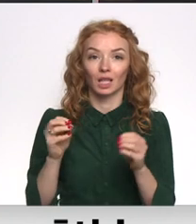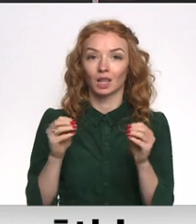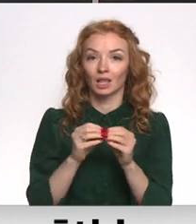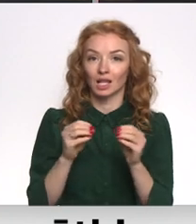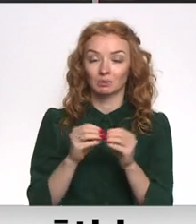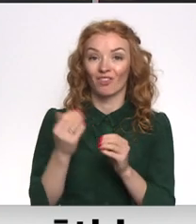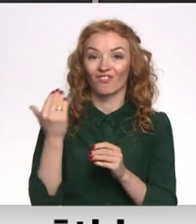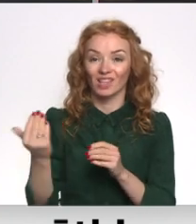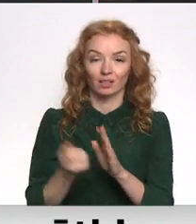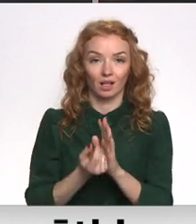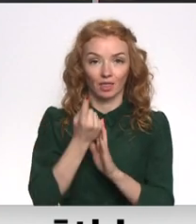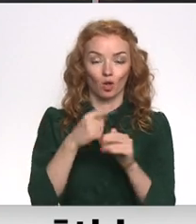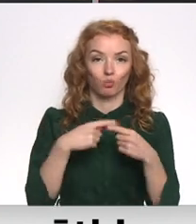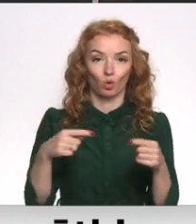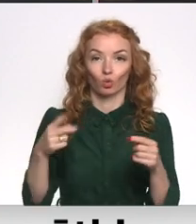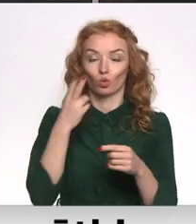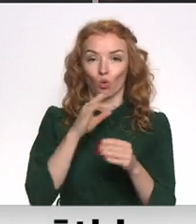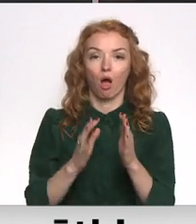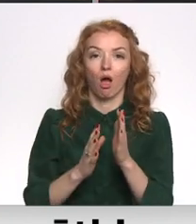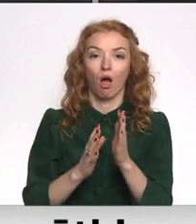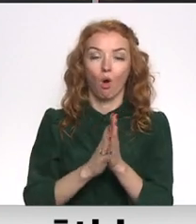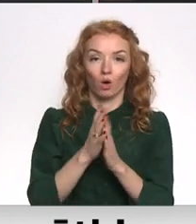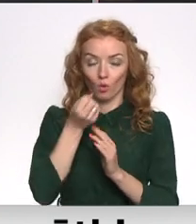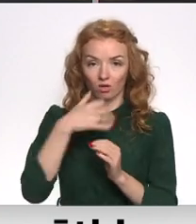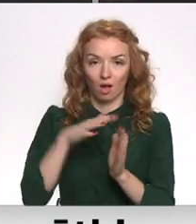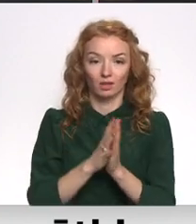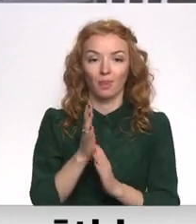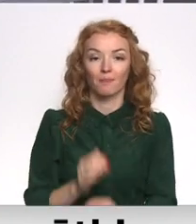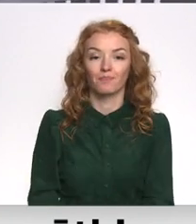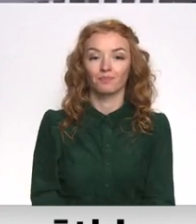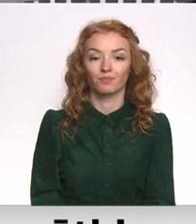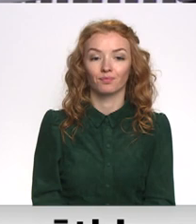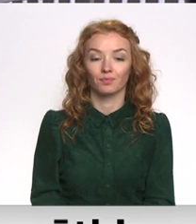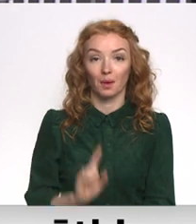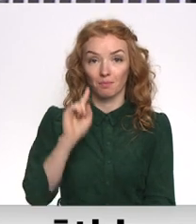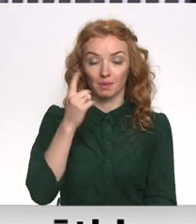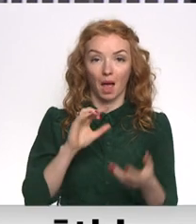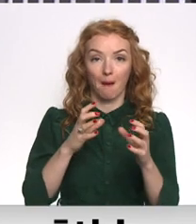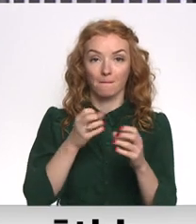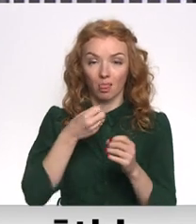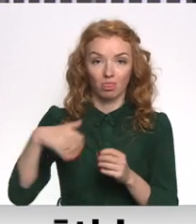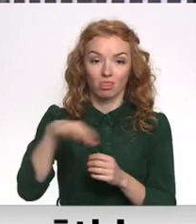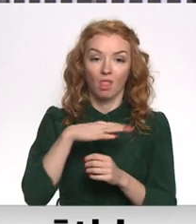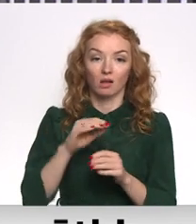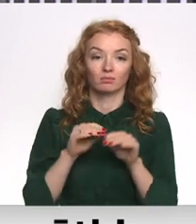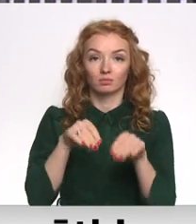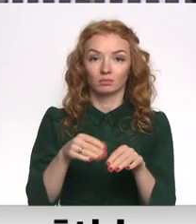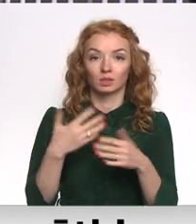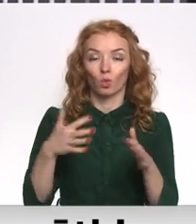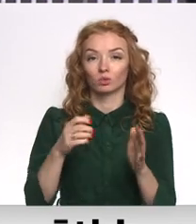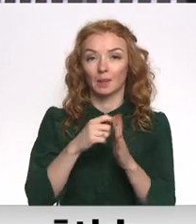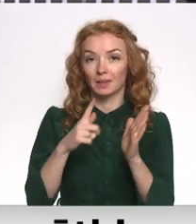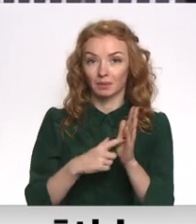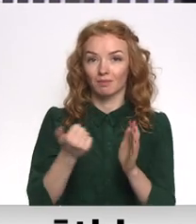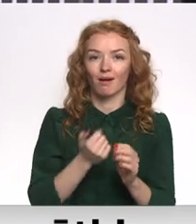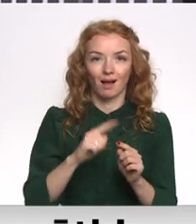10 viņas radītie produkti no augļiem un dārziņiem. Pirmais ābeļdārs Dobelē esot iestādīts jau